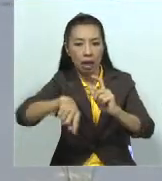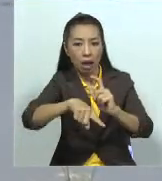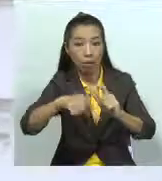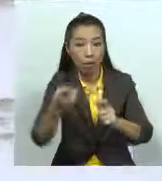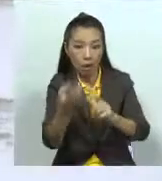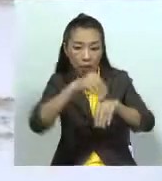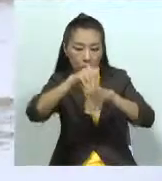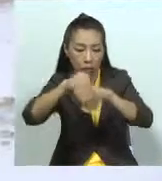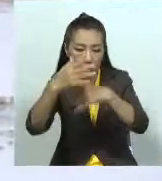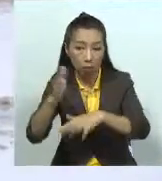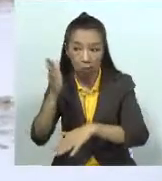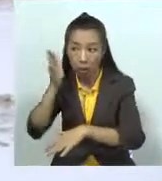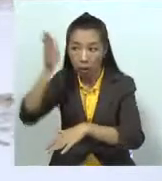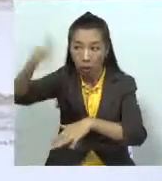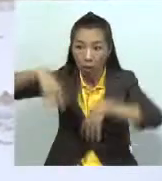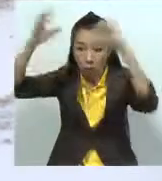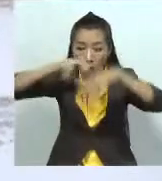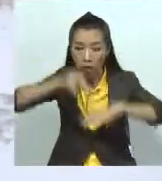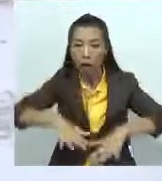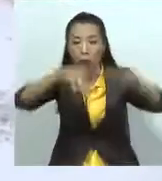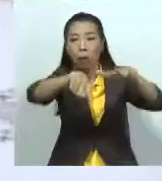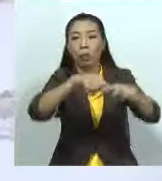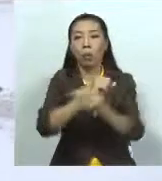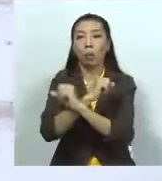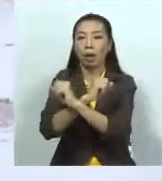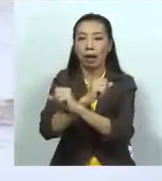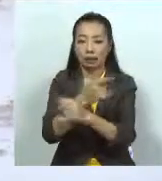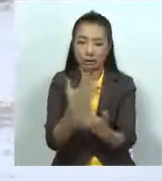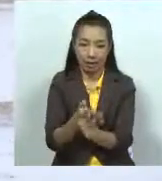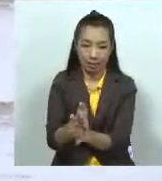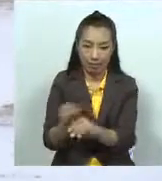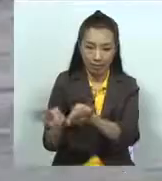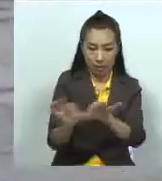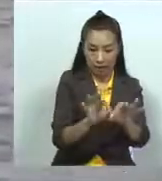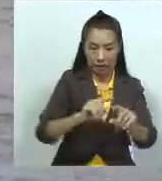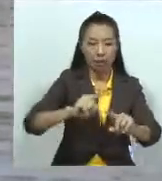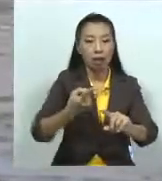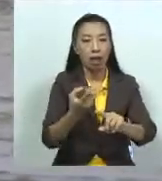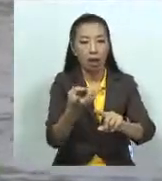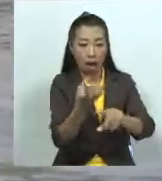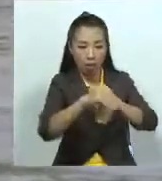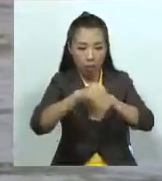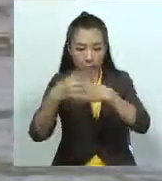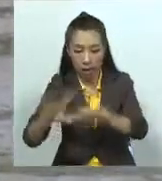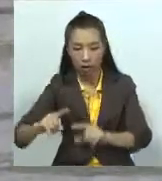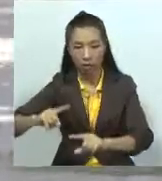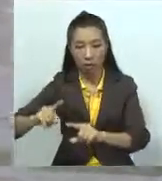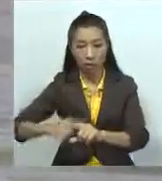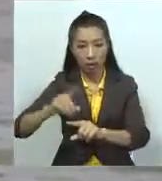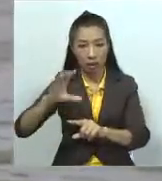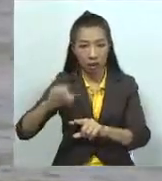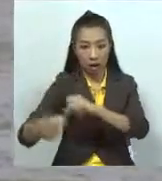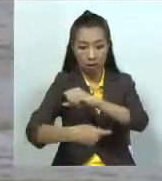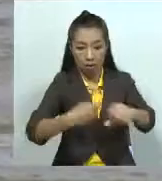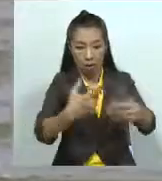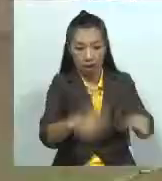สียหายจากภาวะน้ำท่วมเพราะหลังจากเกี่ยวข้าวแล้วเสร็จจะต้องใช้เป็นพื้นที่แก้มลิงธรรมชาติชั่วคราวสำหรับพัก